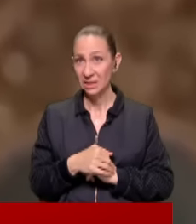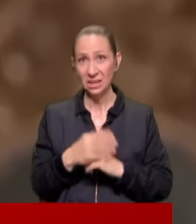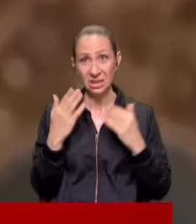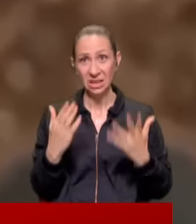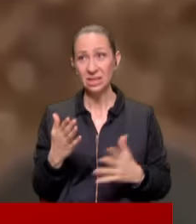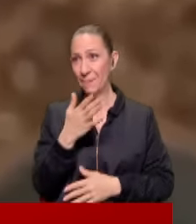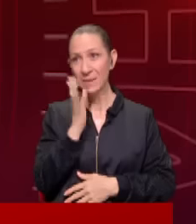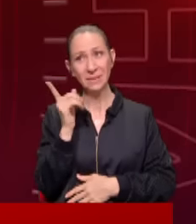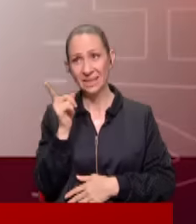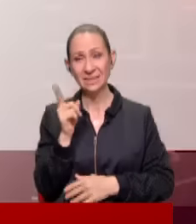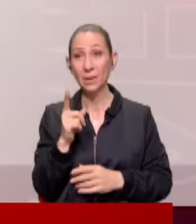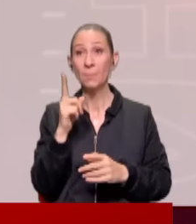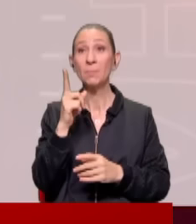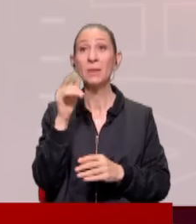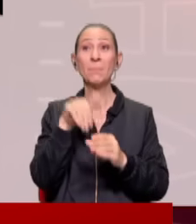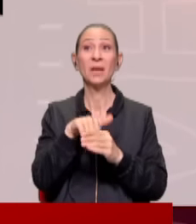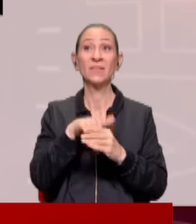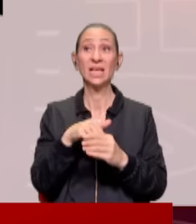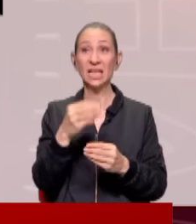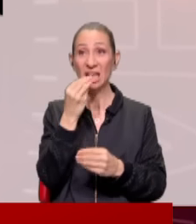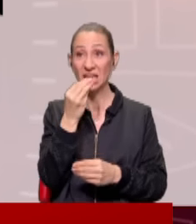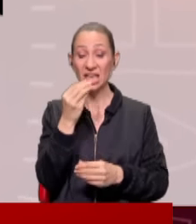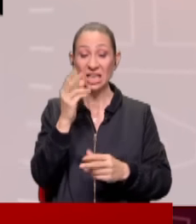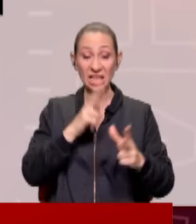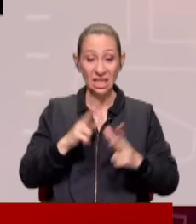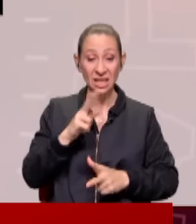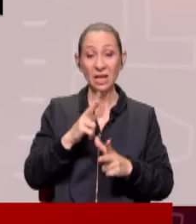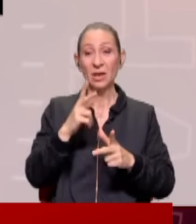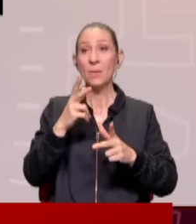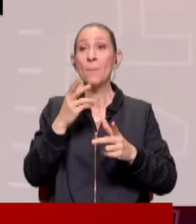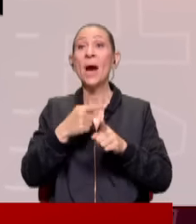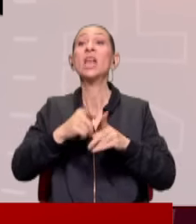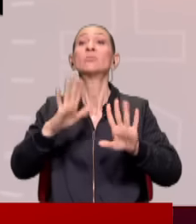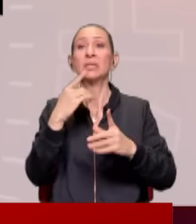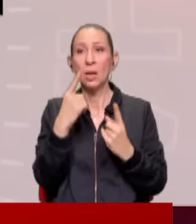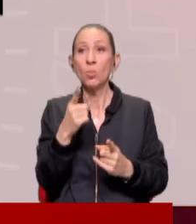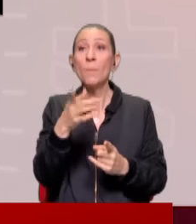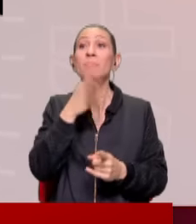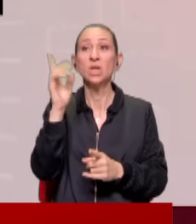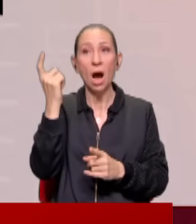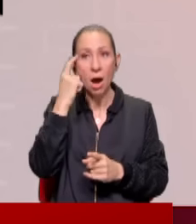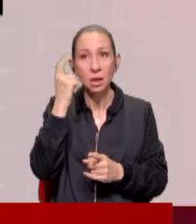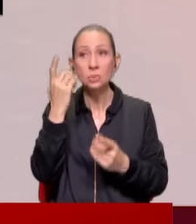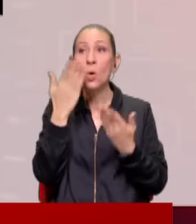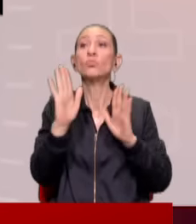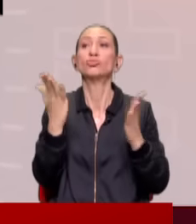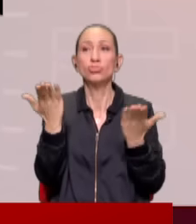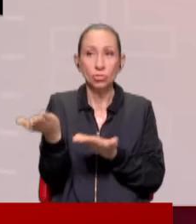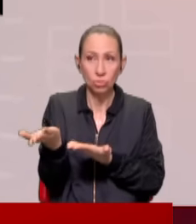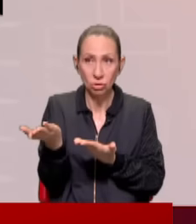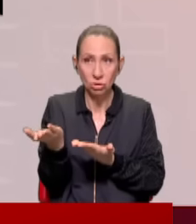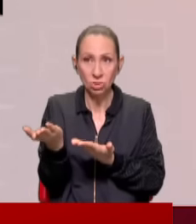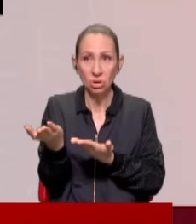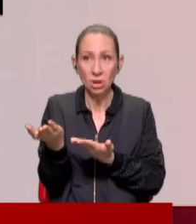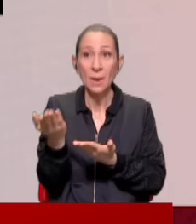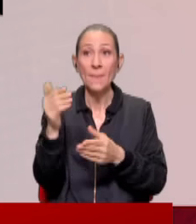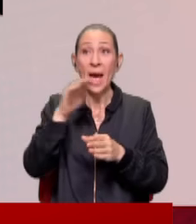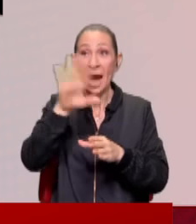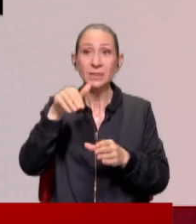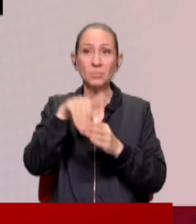Keşke bilmeseydiniz. Bir milletvekiline yediğini giydiğini paylaşma denilir mi? Bunlar bilinemeyecek, akıl edilemeyecek şeyler